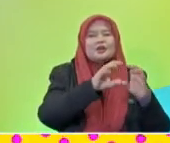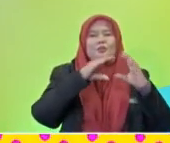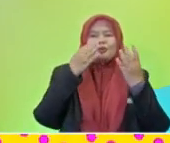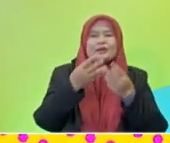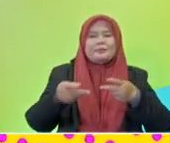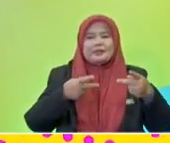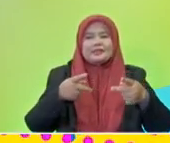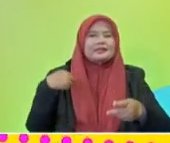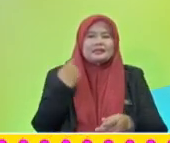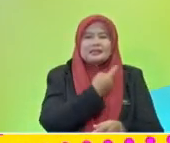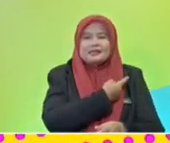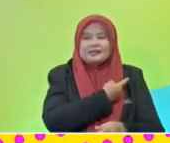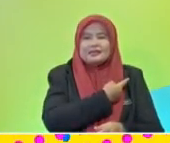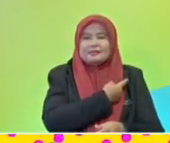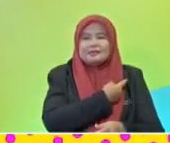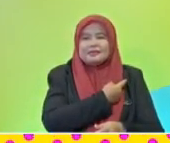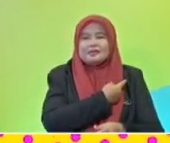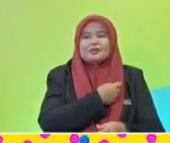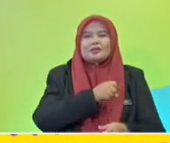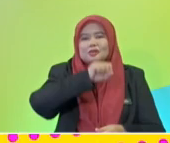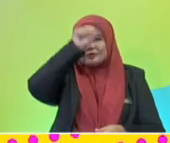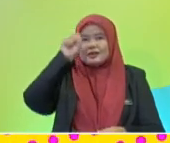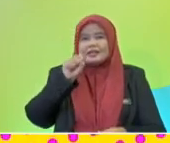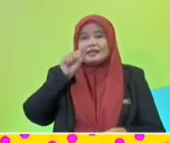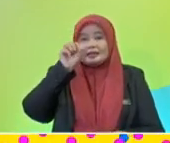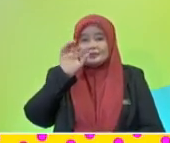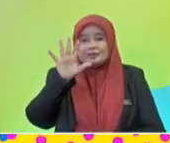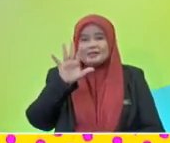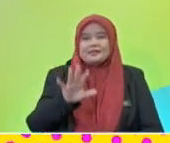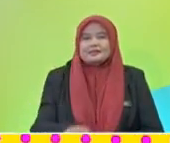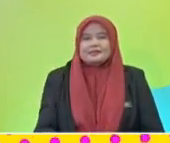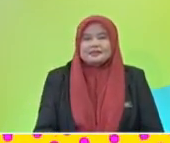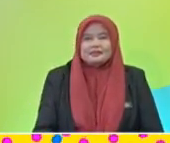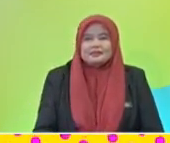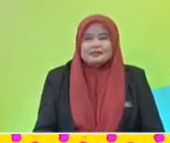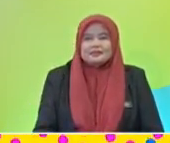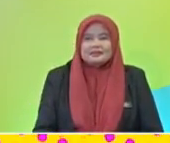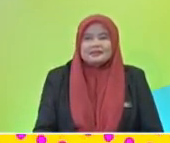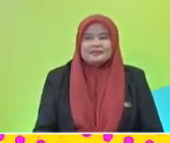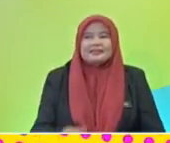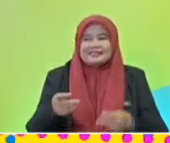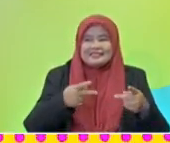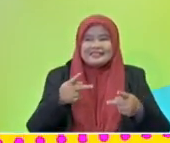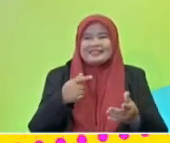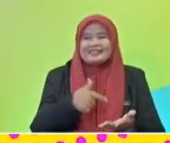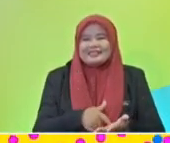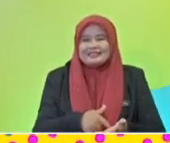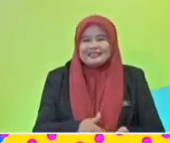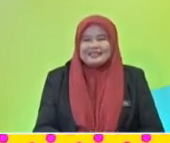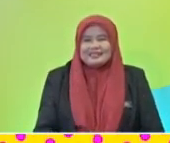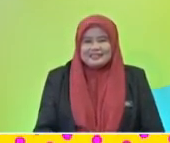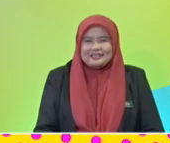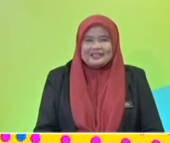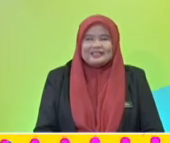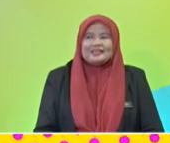dan kita beralih ke soalan terakhir kita ha siapa yang jawab soalan ini plas plastik lagi